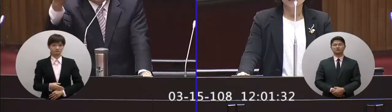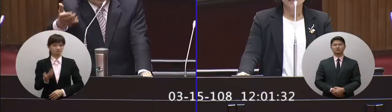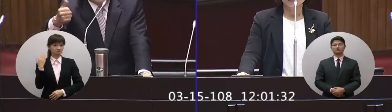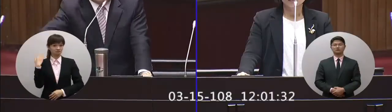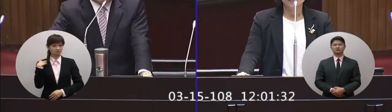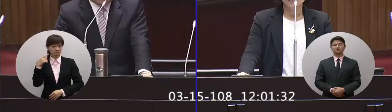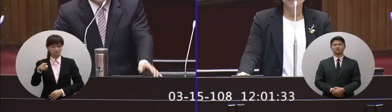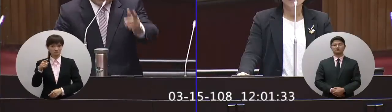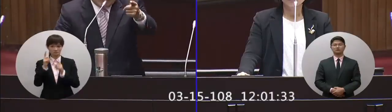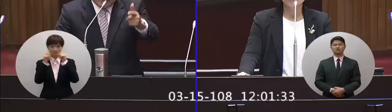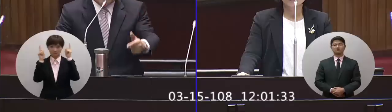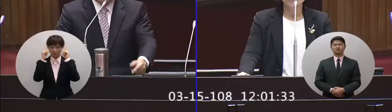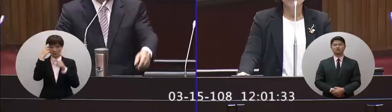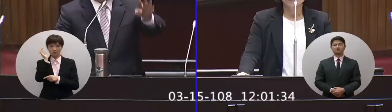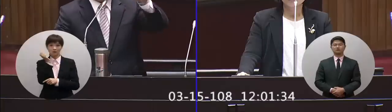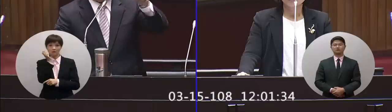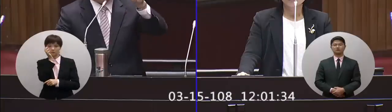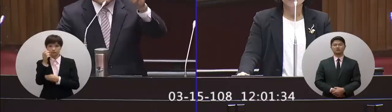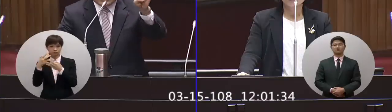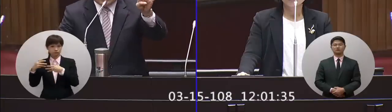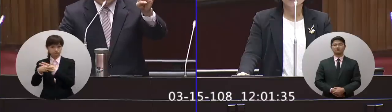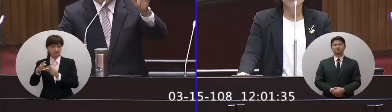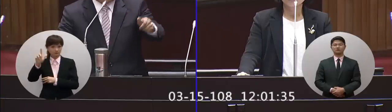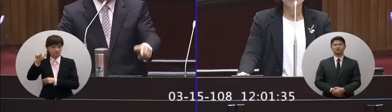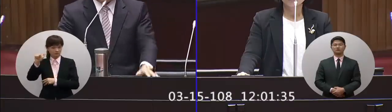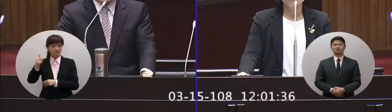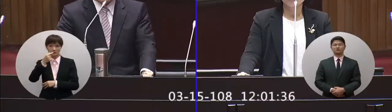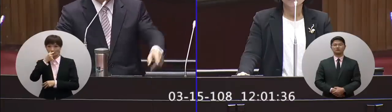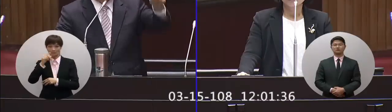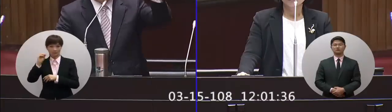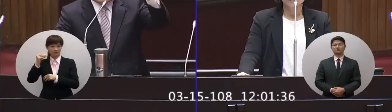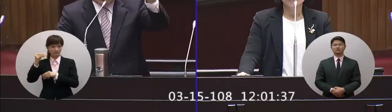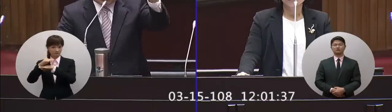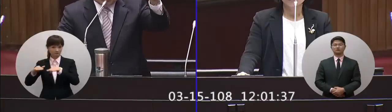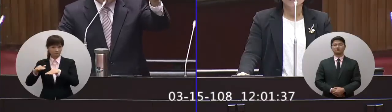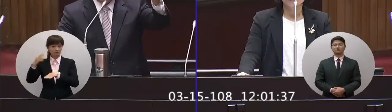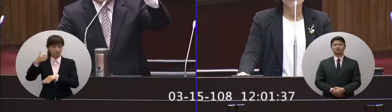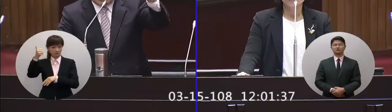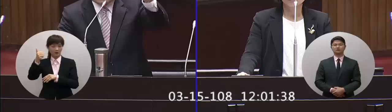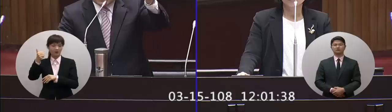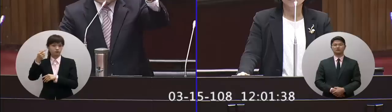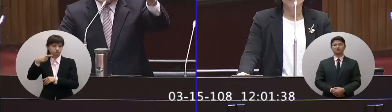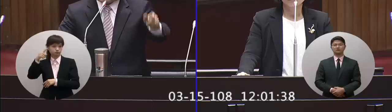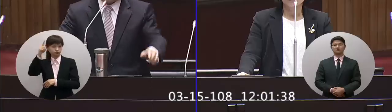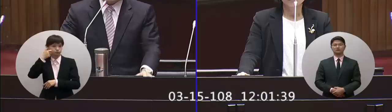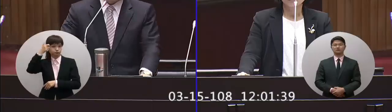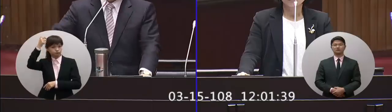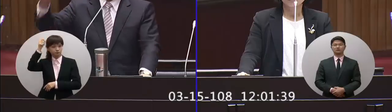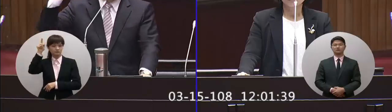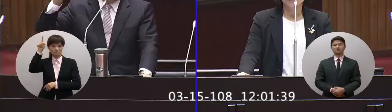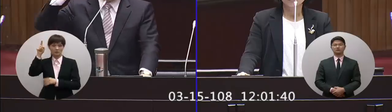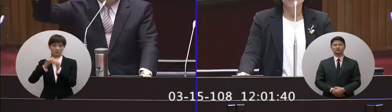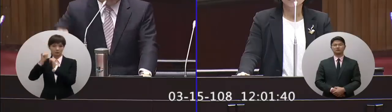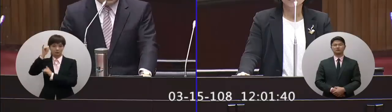班同一个老师的蒋万安，他家四代我都认识，他的曾祖父蒋介石蒋中